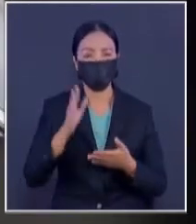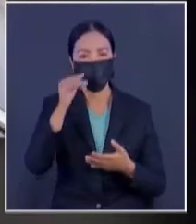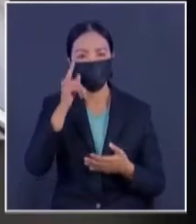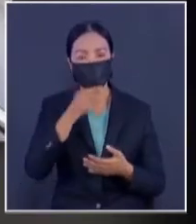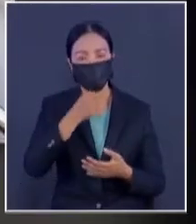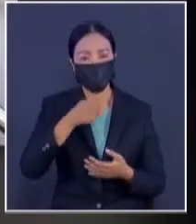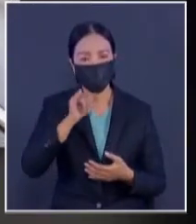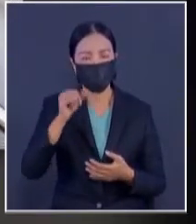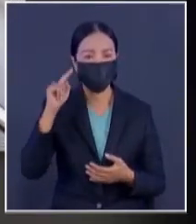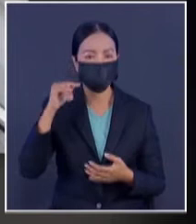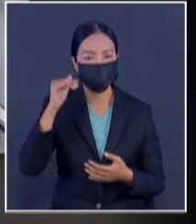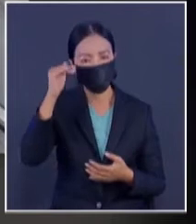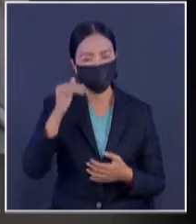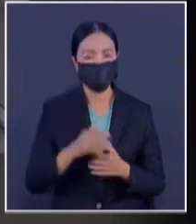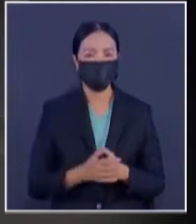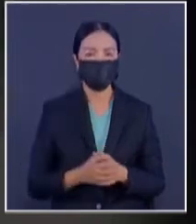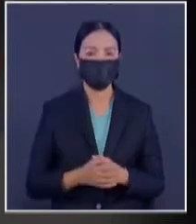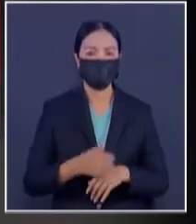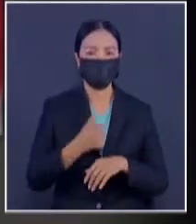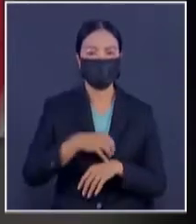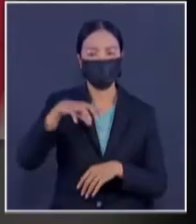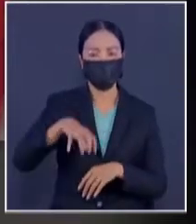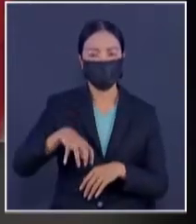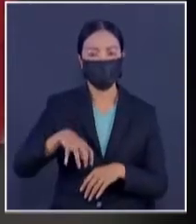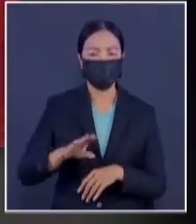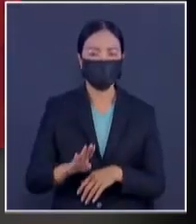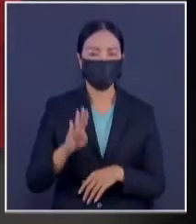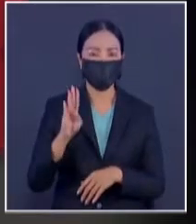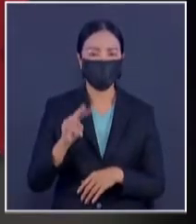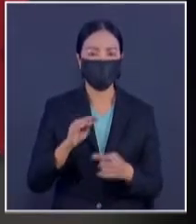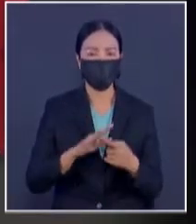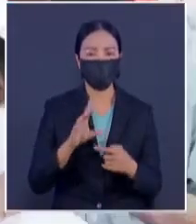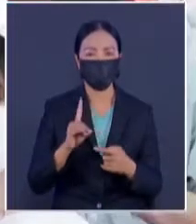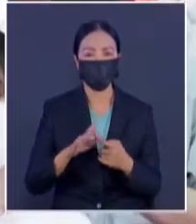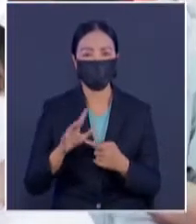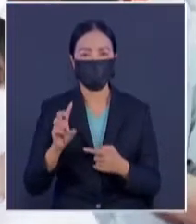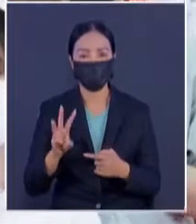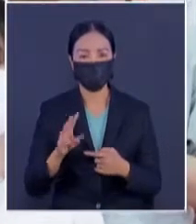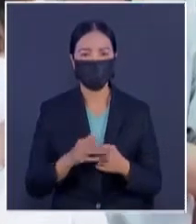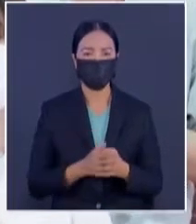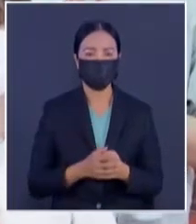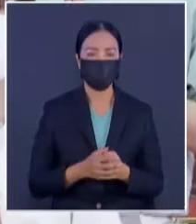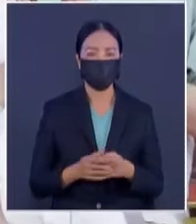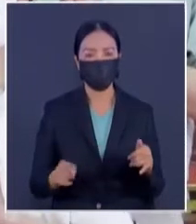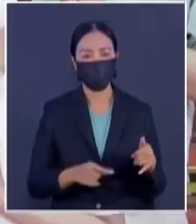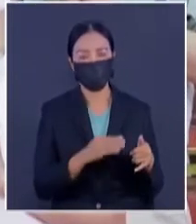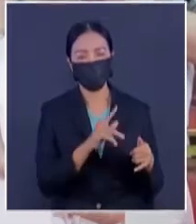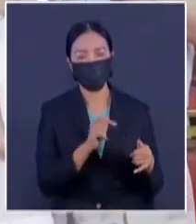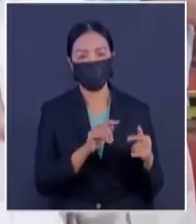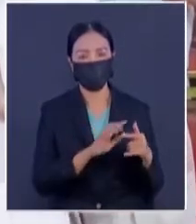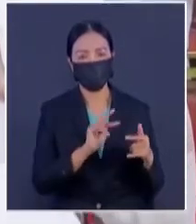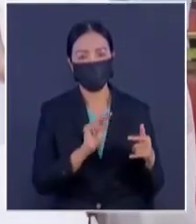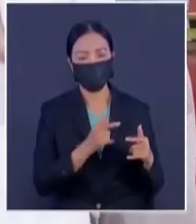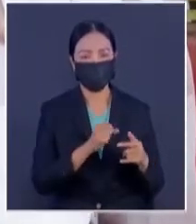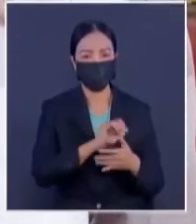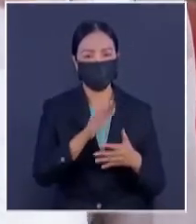ณยายและพี่สาวพร้อมด้วยผู้บริหารจากนาดาวบางกอกนะคะคุณยงทรงยศและพุ่งกับคุณต้งบรรจงค่ะรวมถึงเพื่อนๆพี่น้